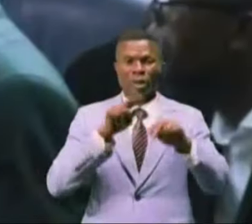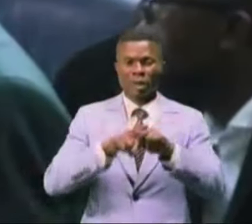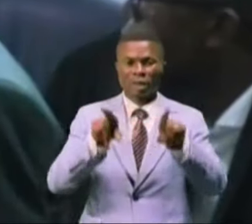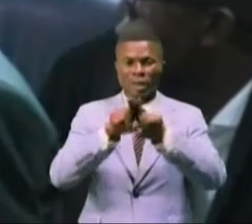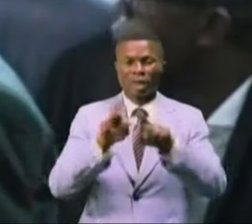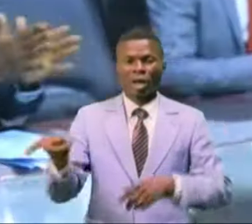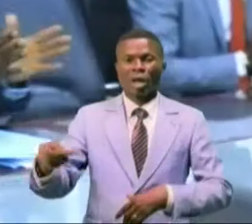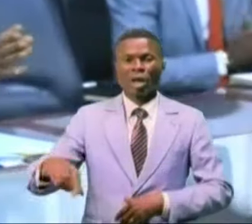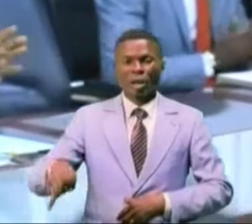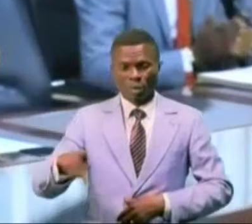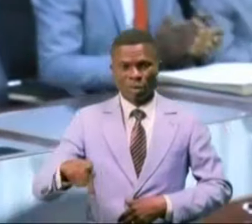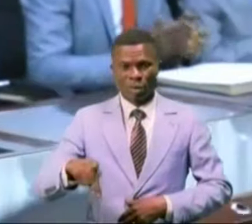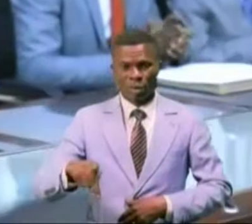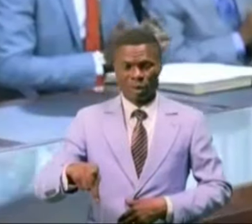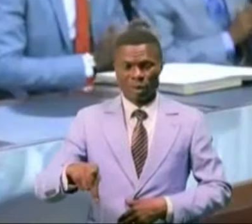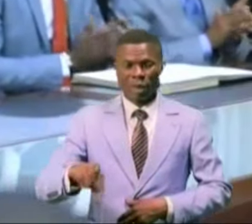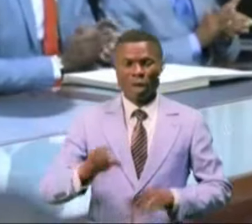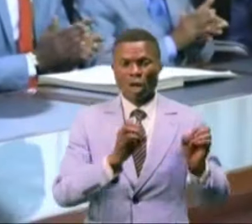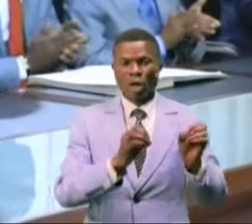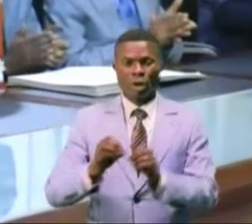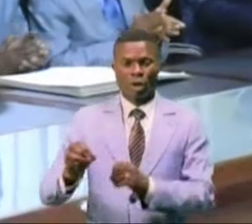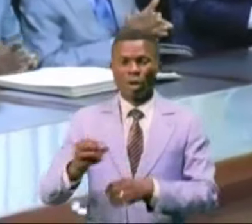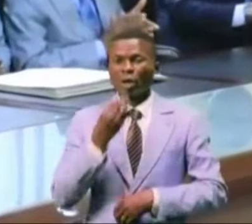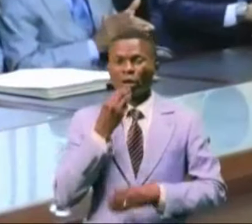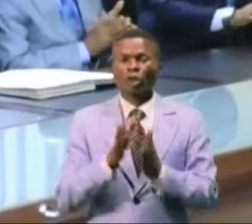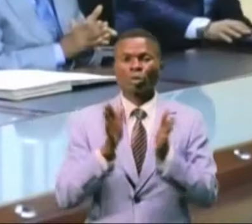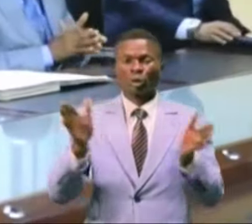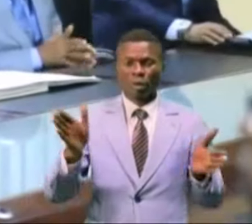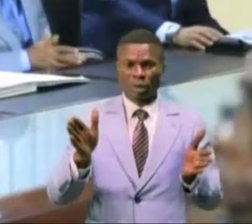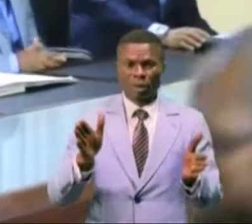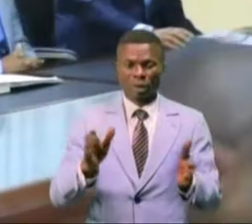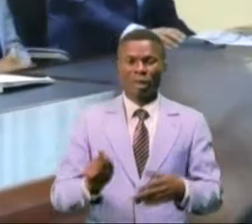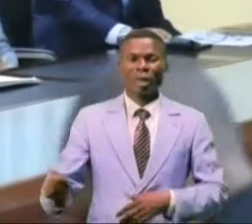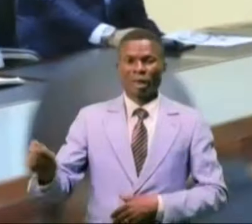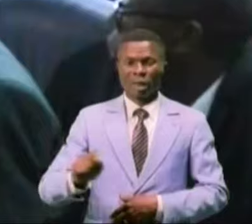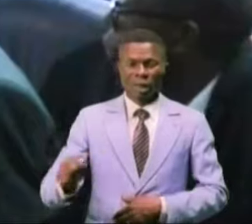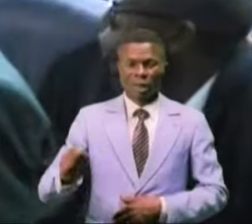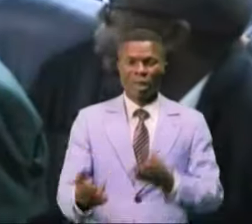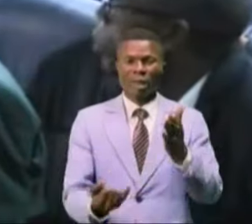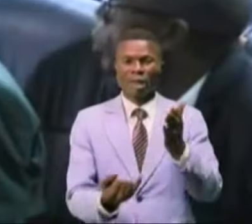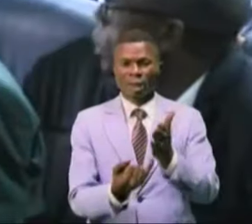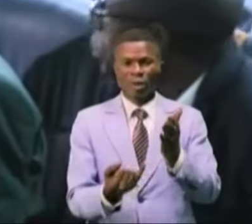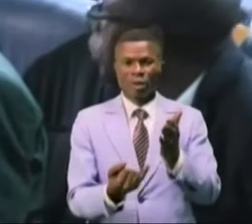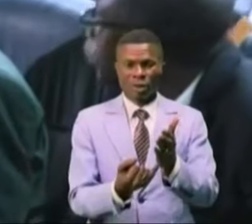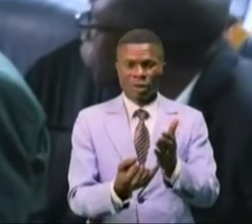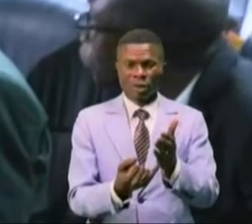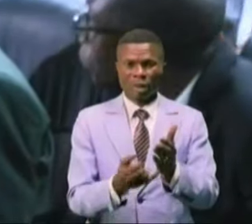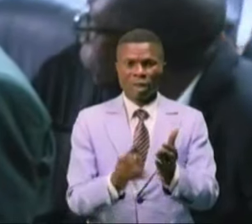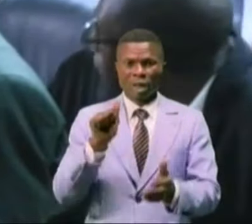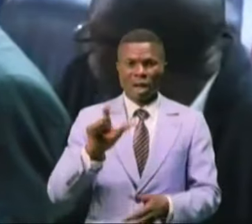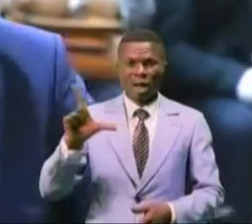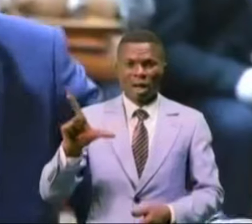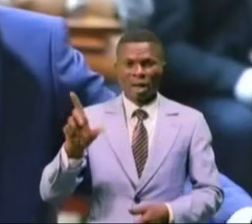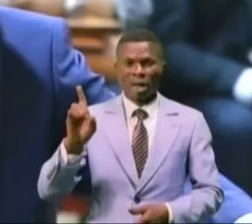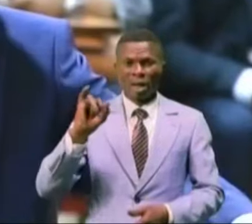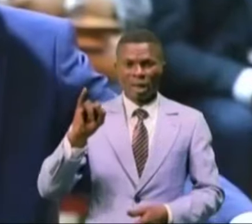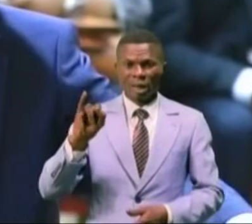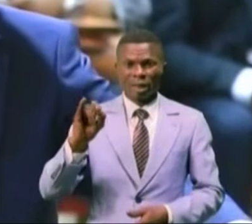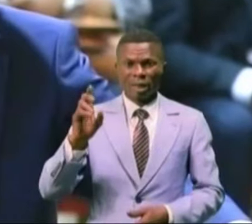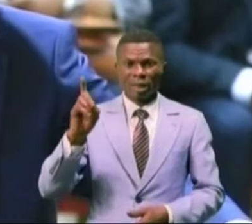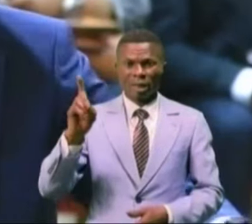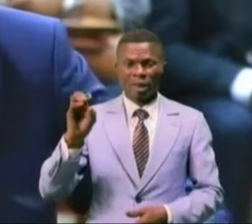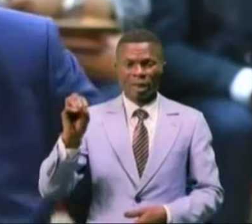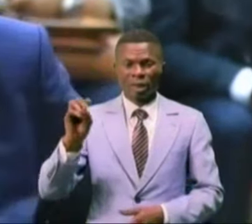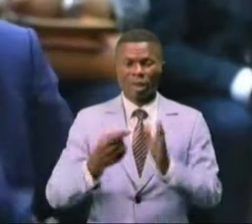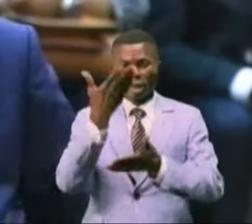provincial et a été présidé par l'inspecteur général de la territoriale par intérim alidor B Mulumba représentant